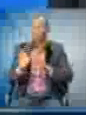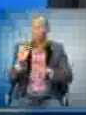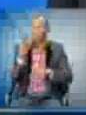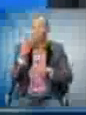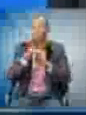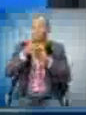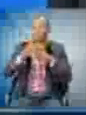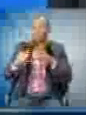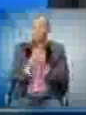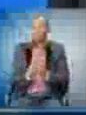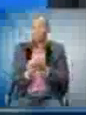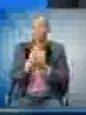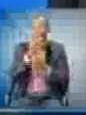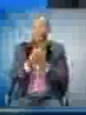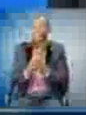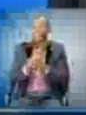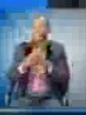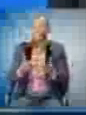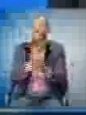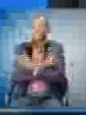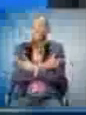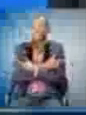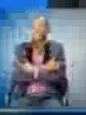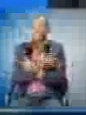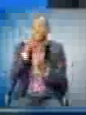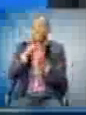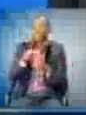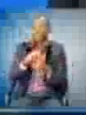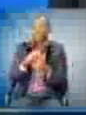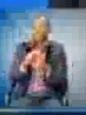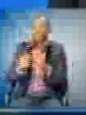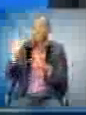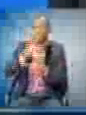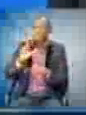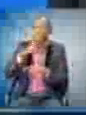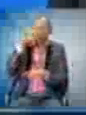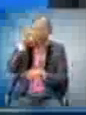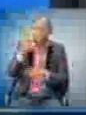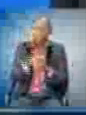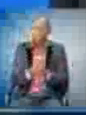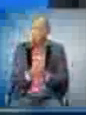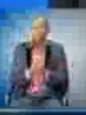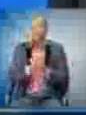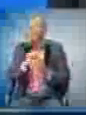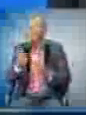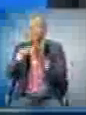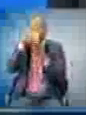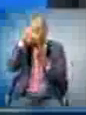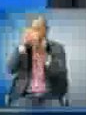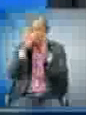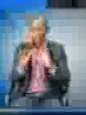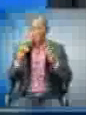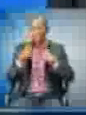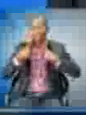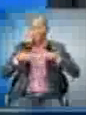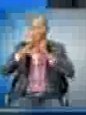période seront en détente jusqu'au 16 février. Selon les responsables de l'EPSP, les apprenants ont déjà à ce jour étudié